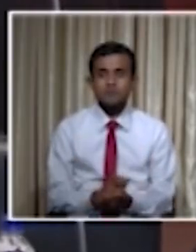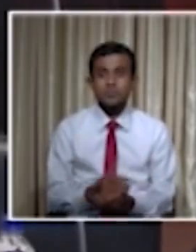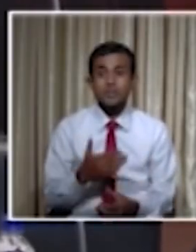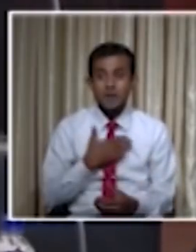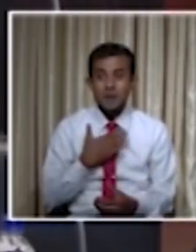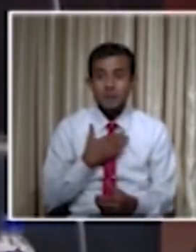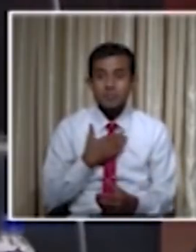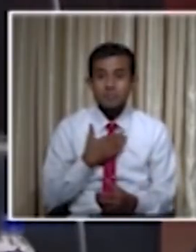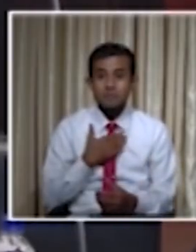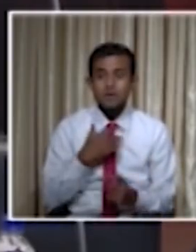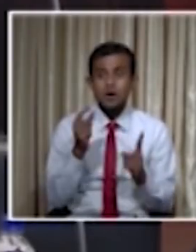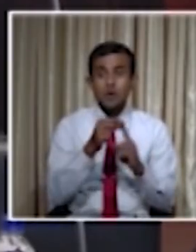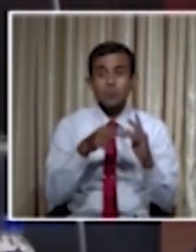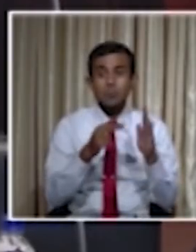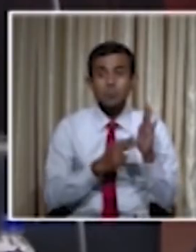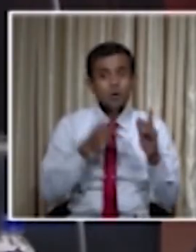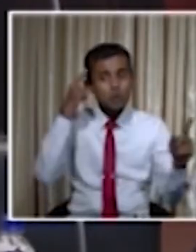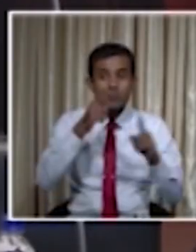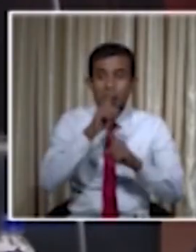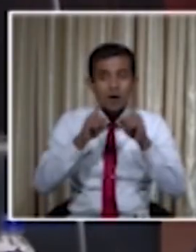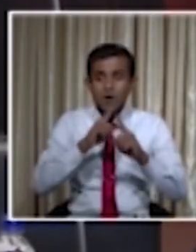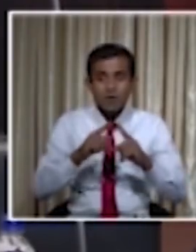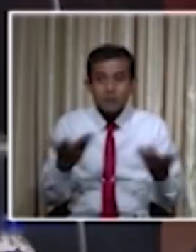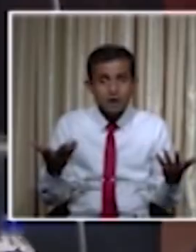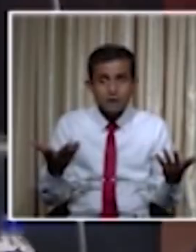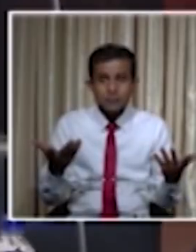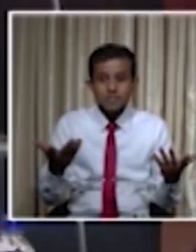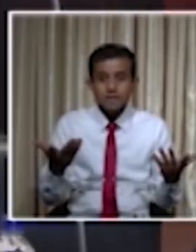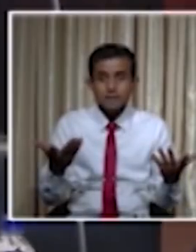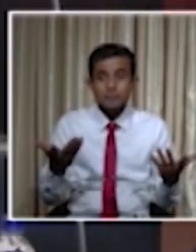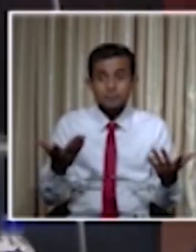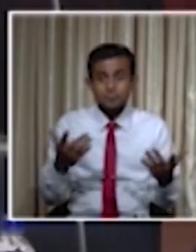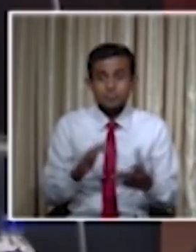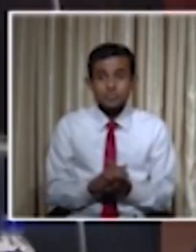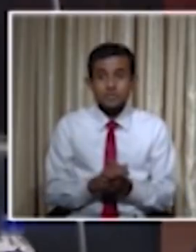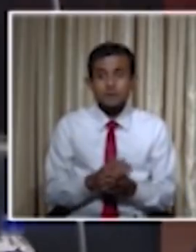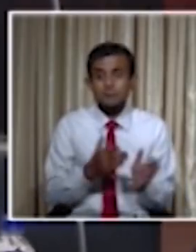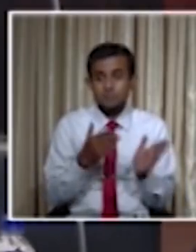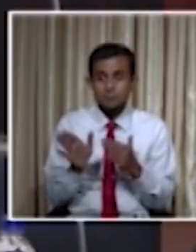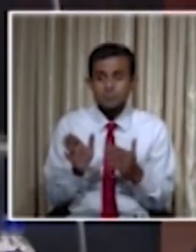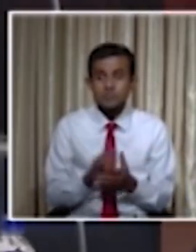අපි ගජන් පොන්නම්බලම ගැන කතා කරුවේ නැහැ අපි ගජන් පොන්නම්බලම ගැන කතා කරුවේ නැහැ